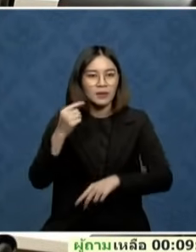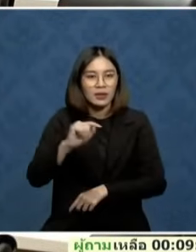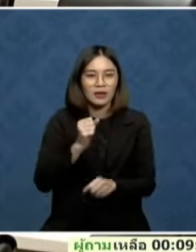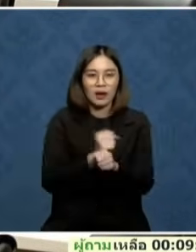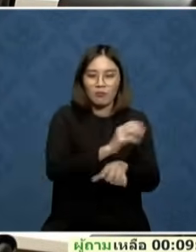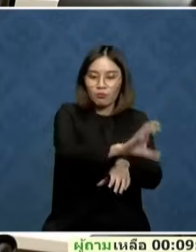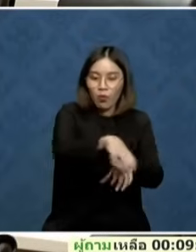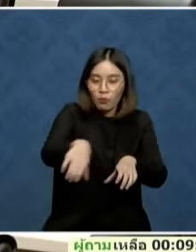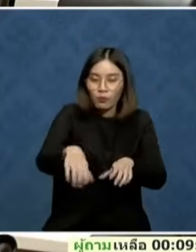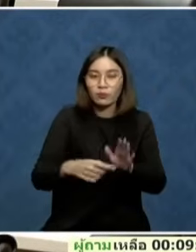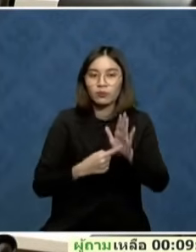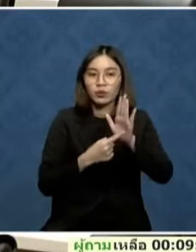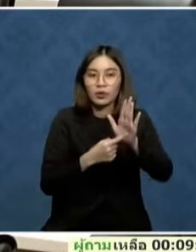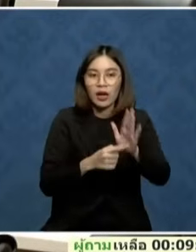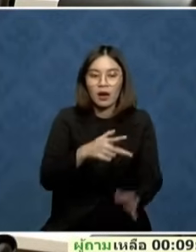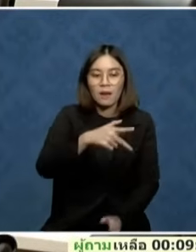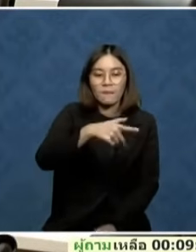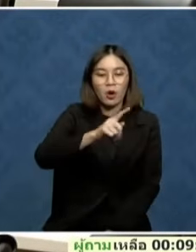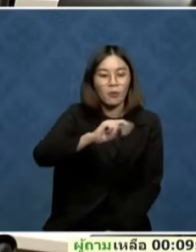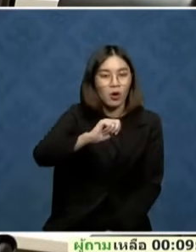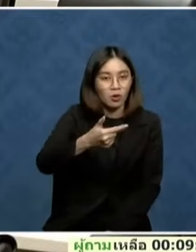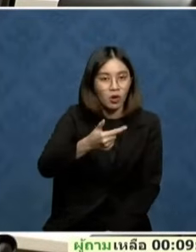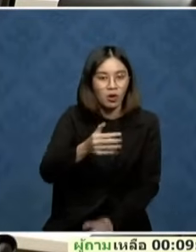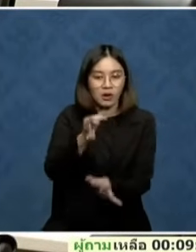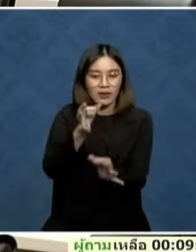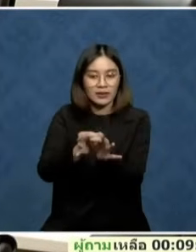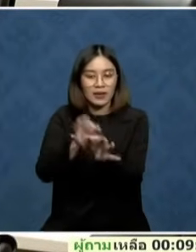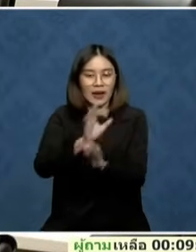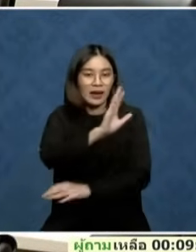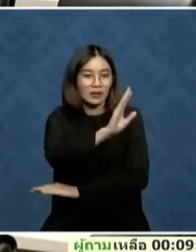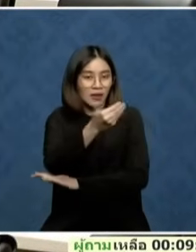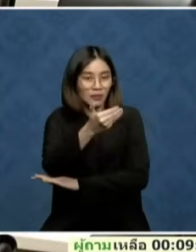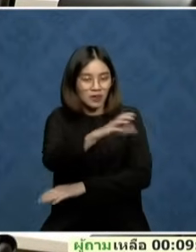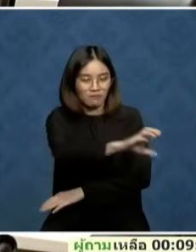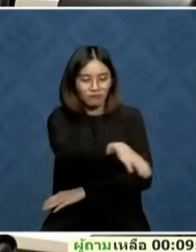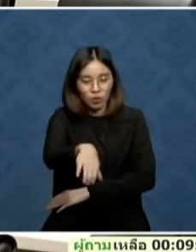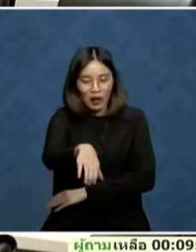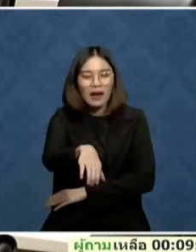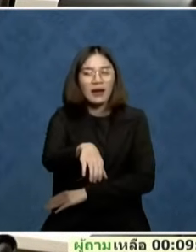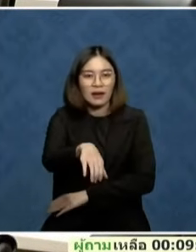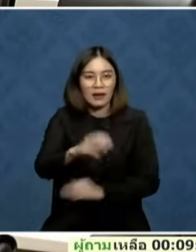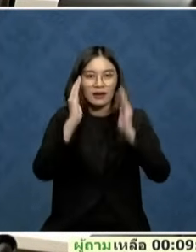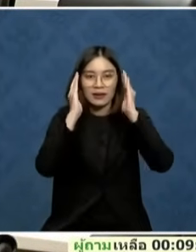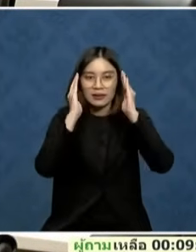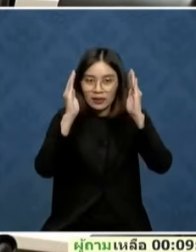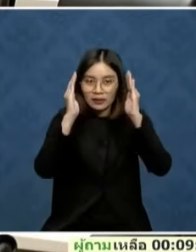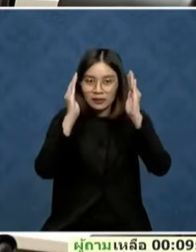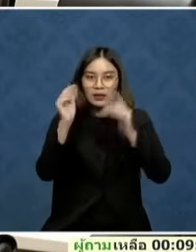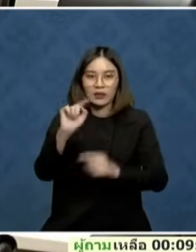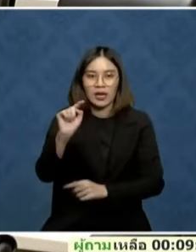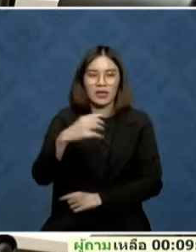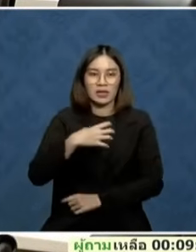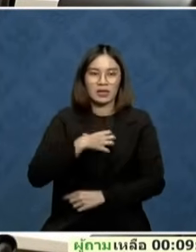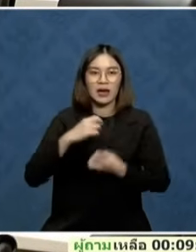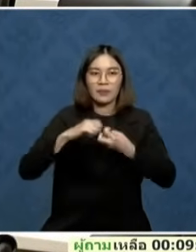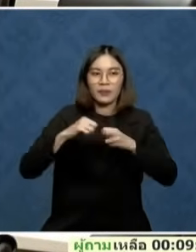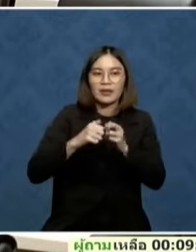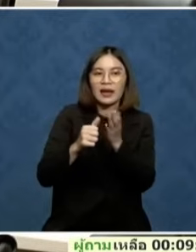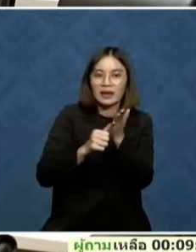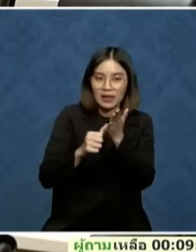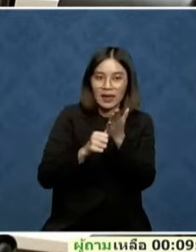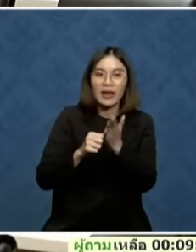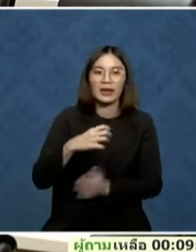งานไม่ว่าจะเป็นปปง.หรือธนาคารแห่งประเทศไทยมีความตั้งใจที่จะแก้ปัญหาเรื่